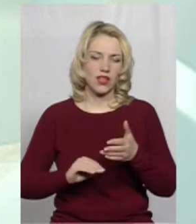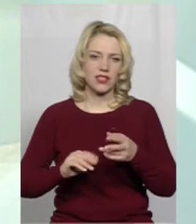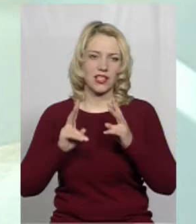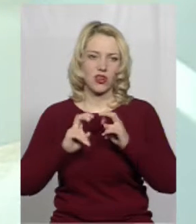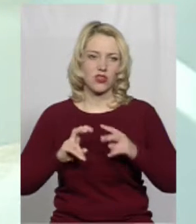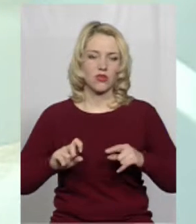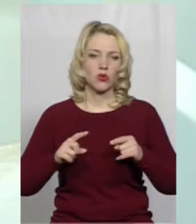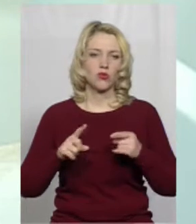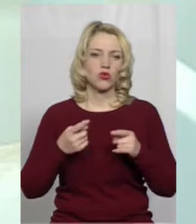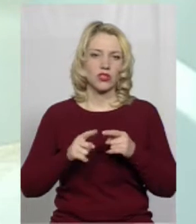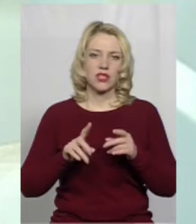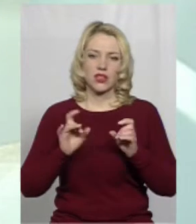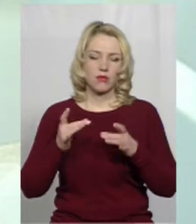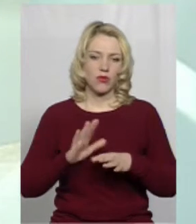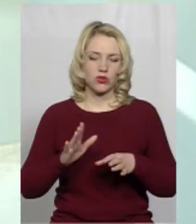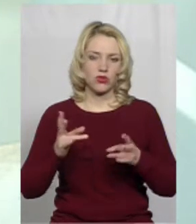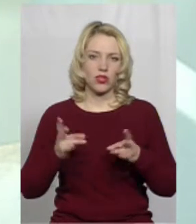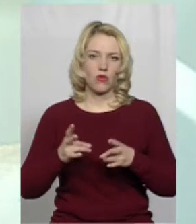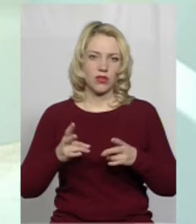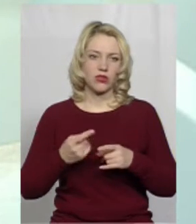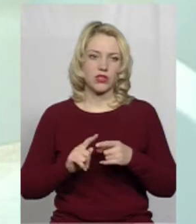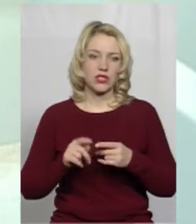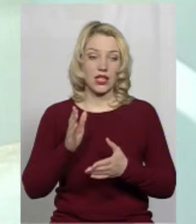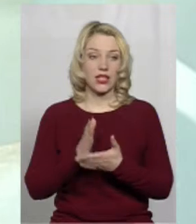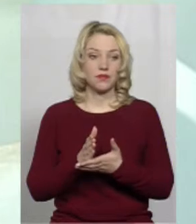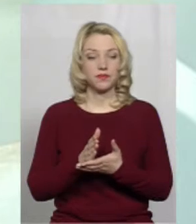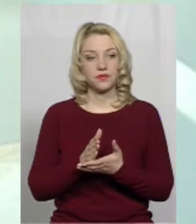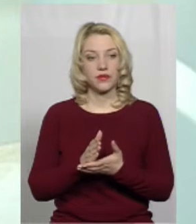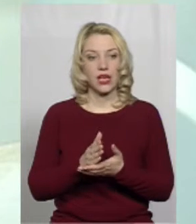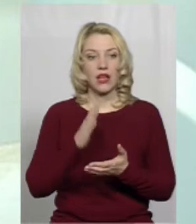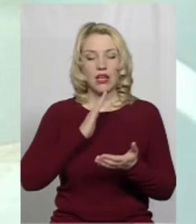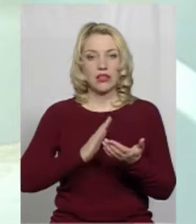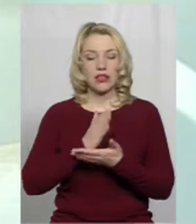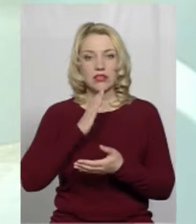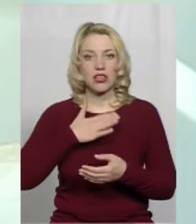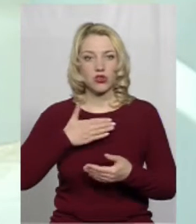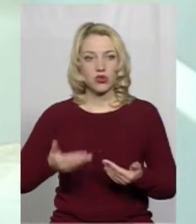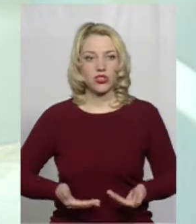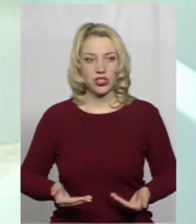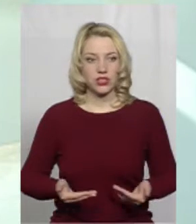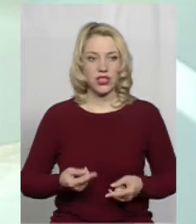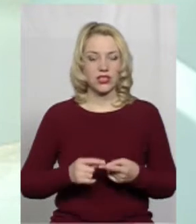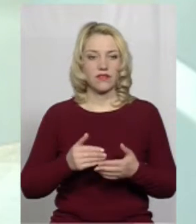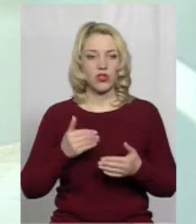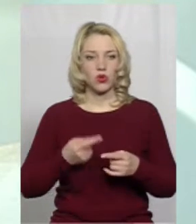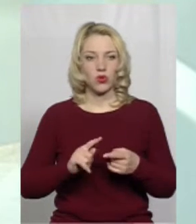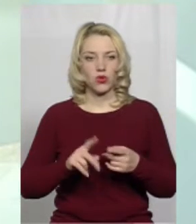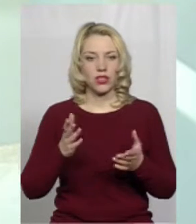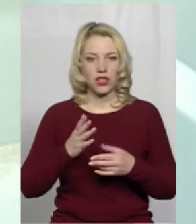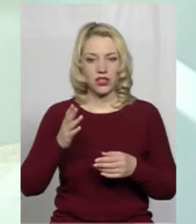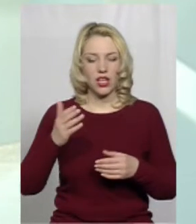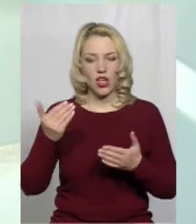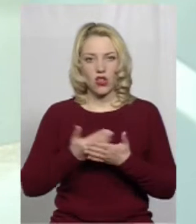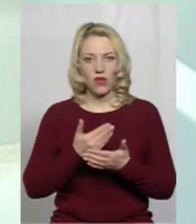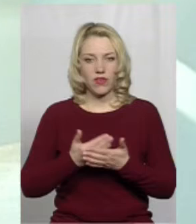що зараз це не просто необхідно, це є, ну, якість нашого життя. Тобто це від того, які новини, як